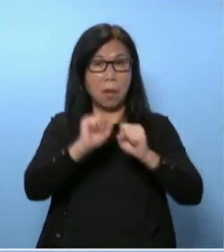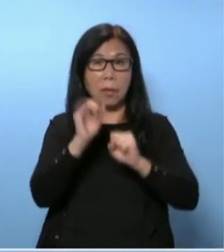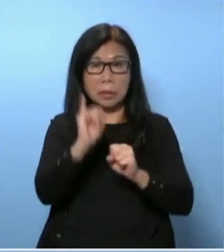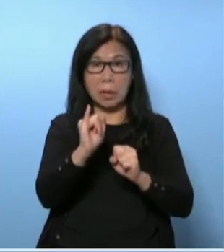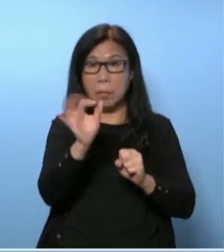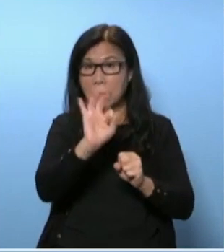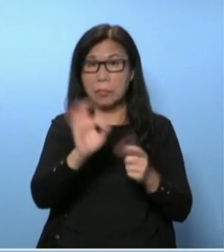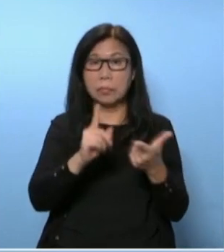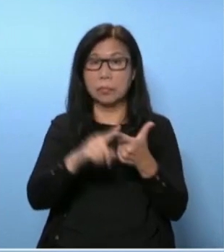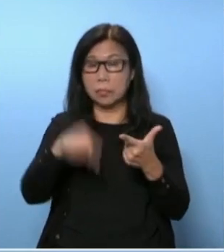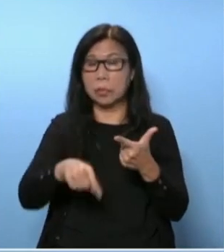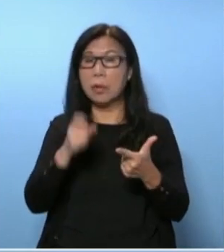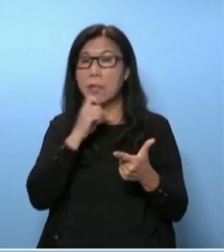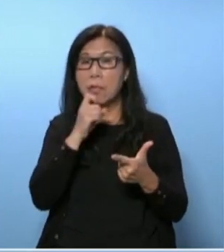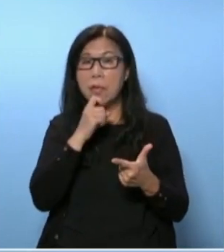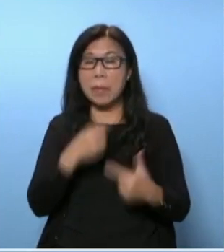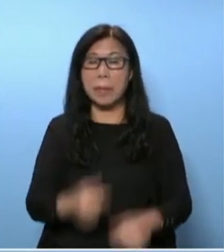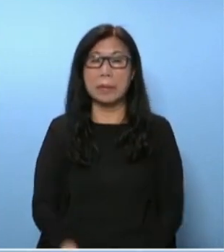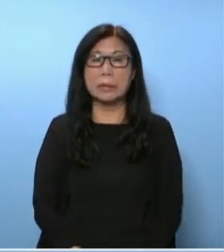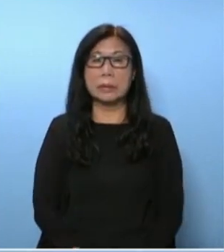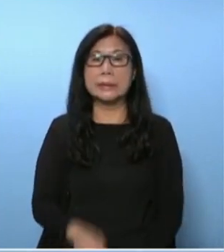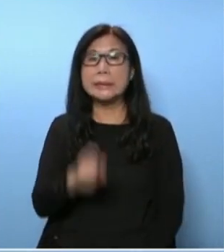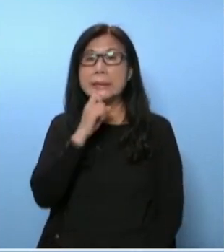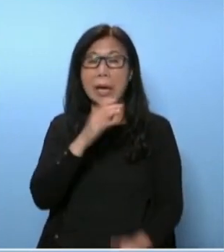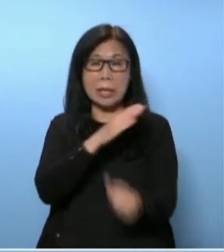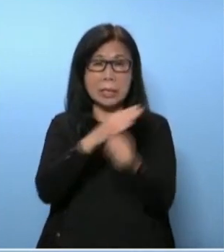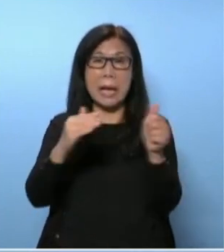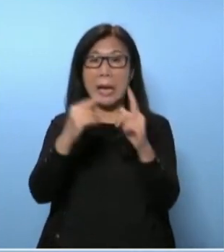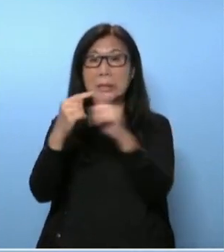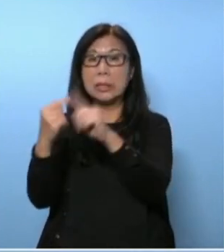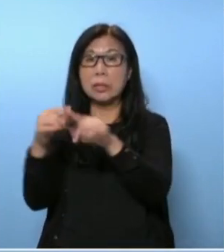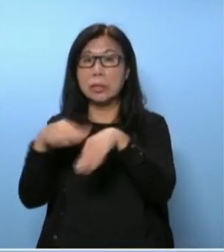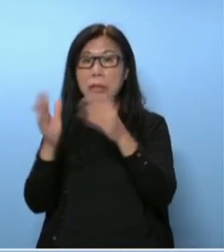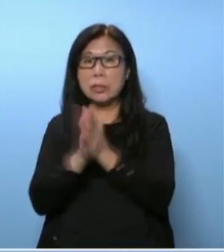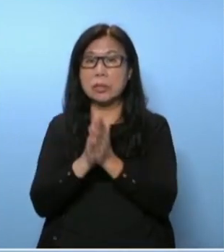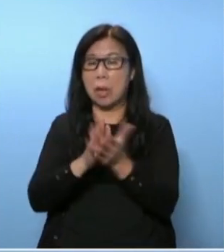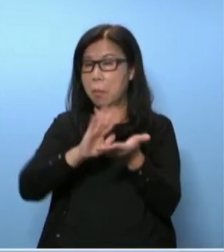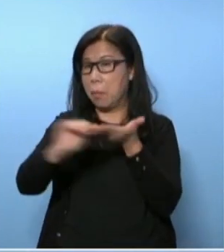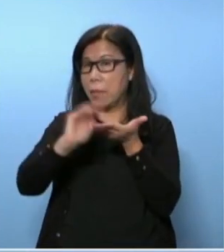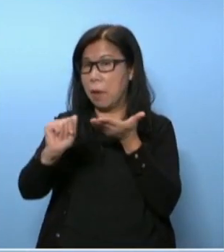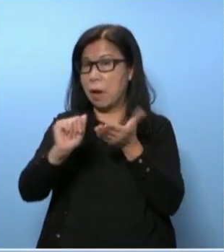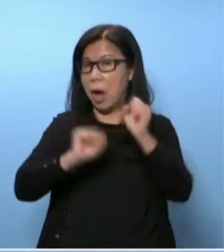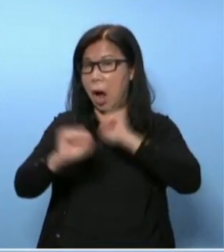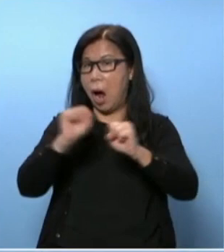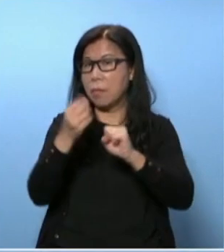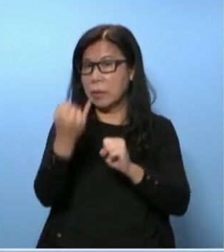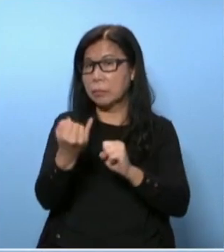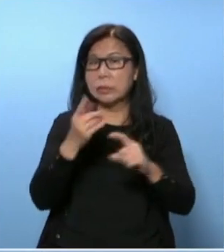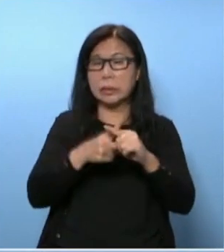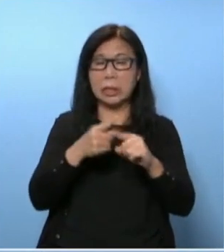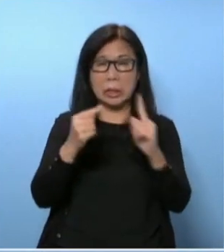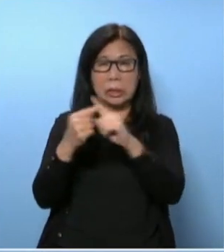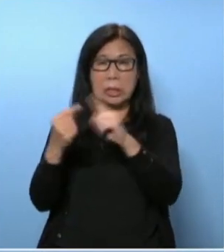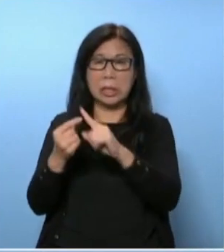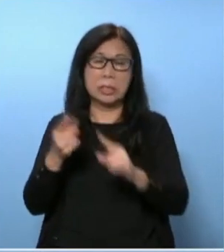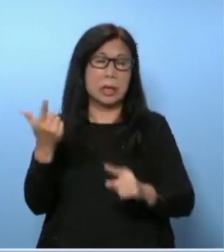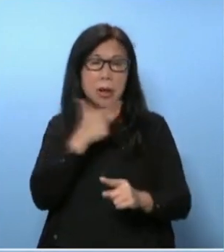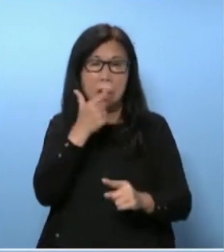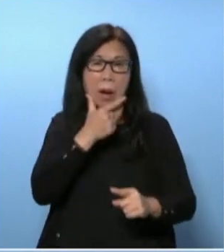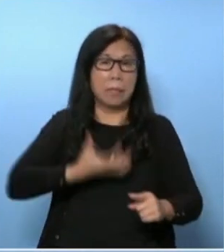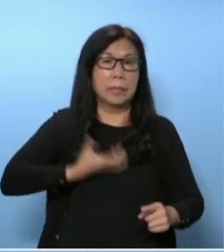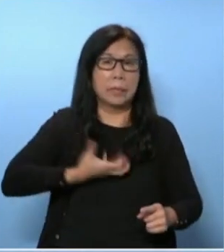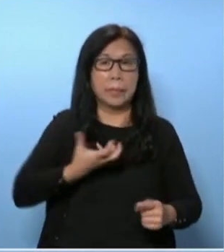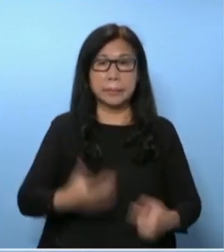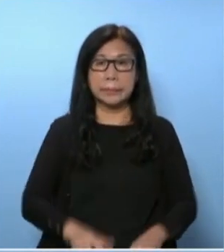呢就追究那個兇徒，美化這個暴力，所作所為令人髮指的。因